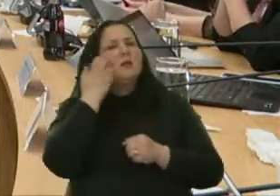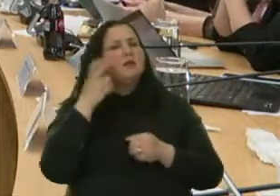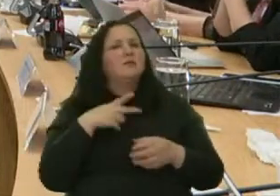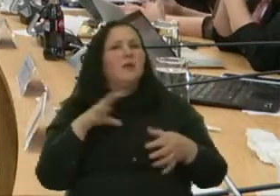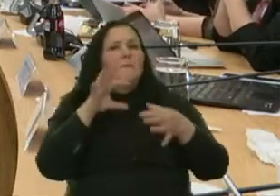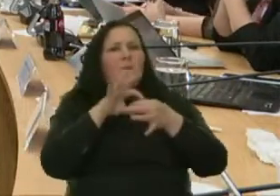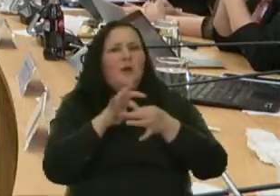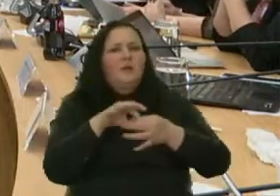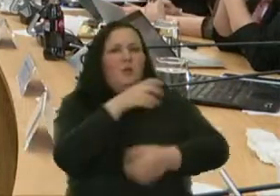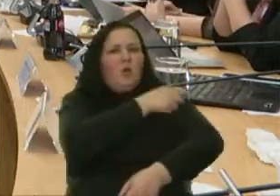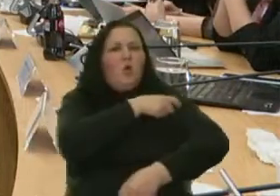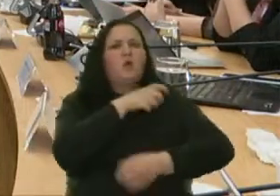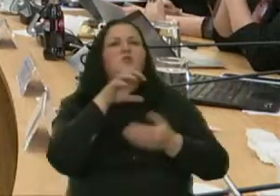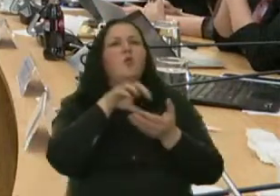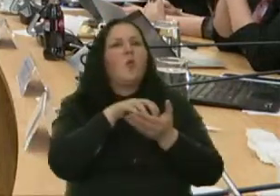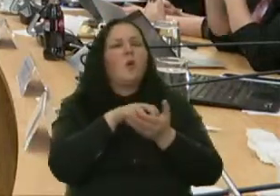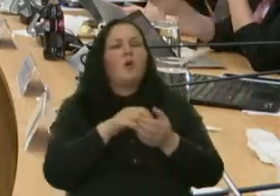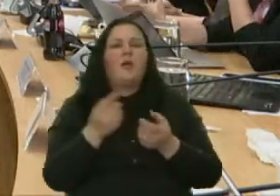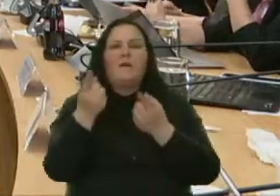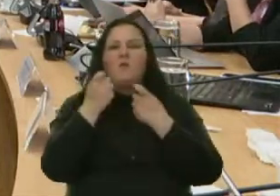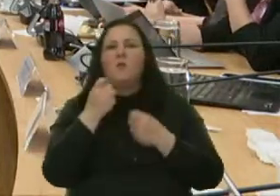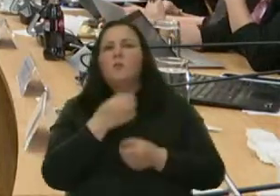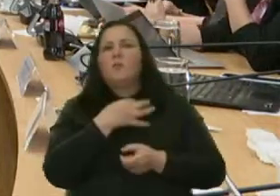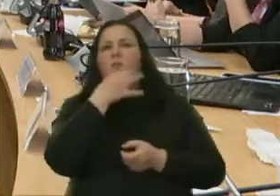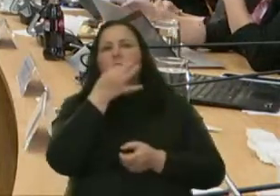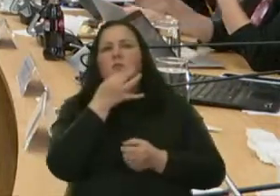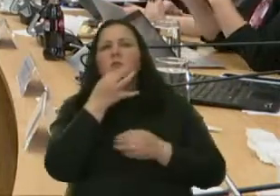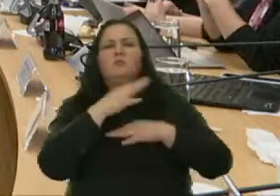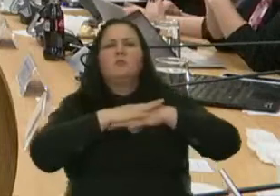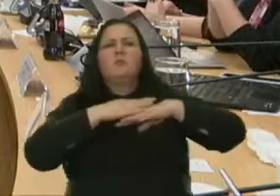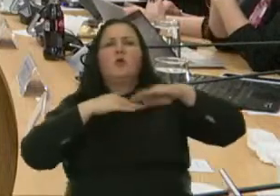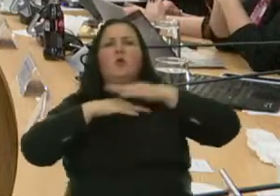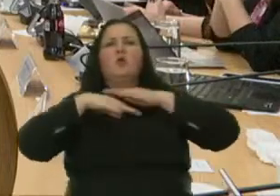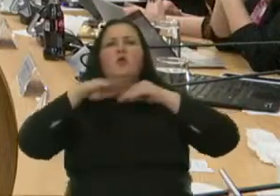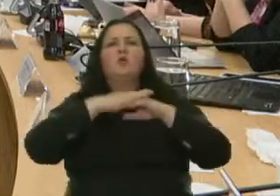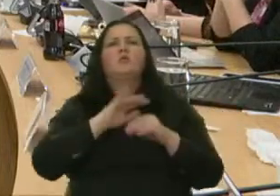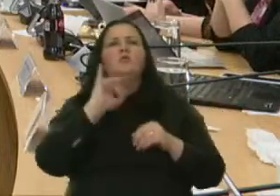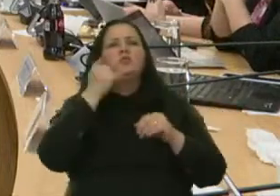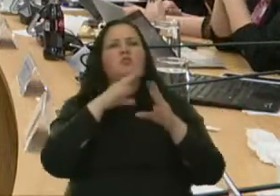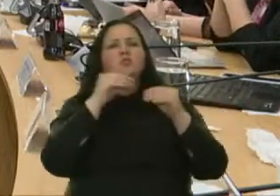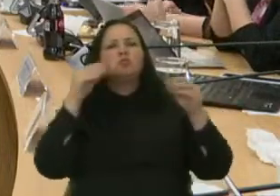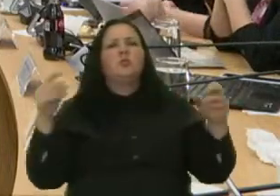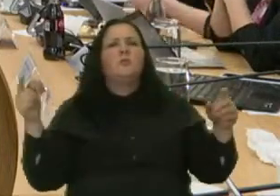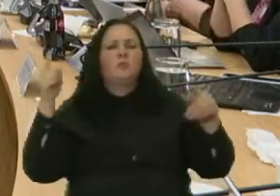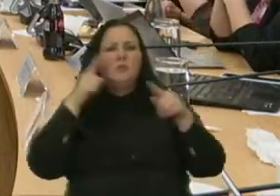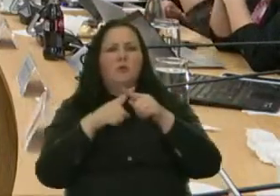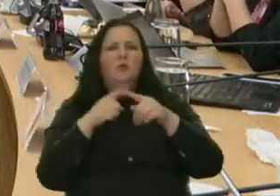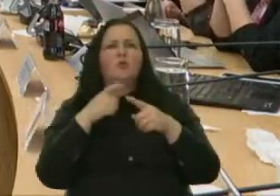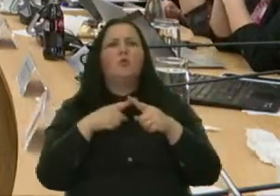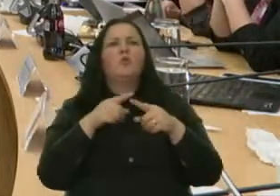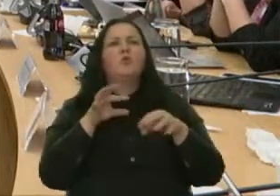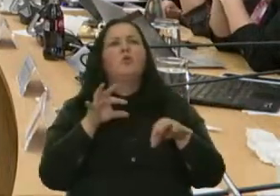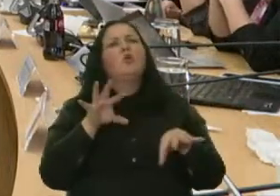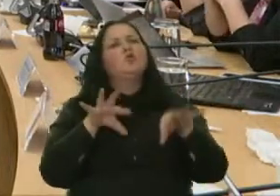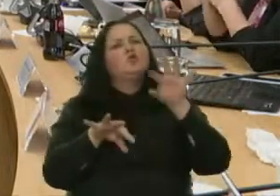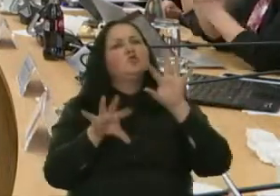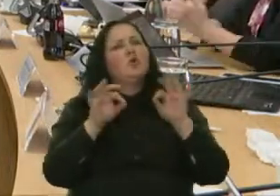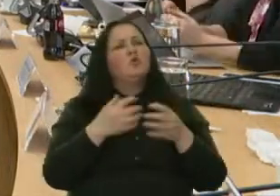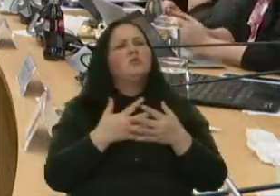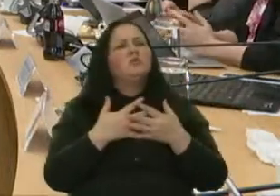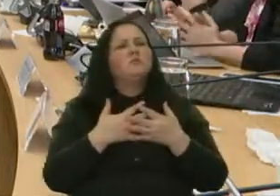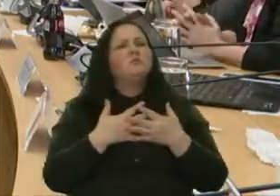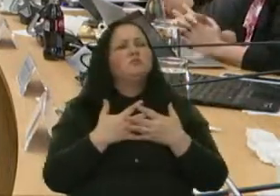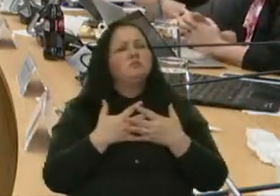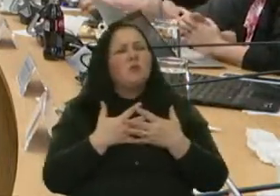Consiliului Local am venit cu propuneri constructive Și de multe ori am venit cu soluții concrete la